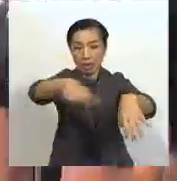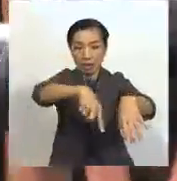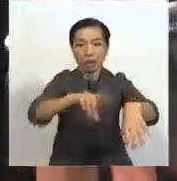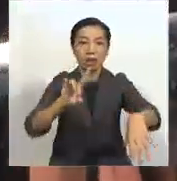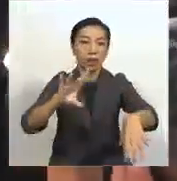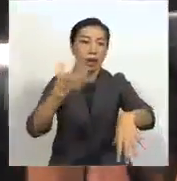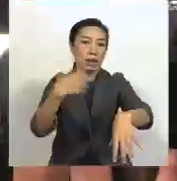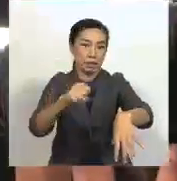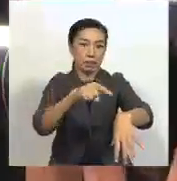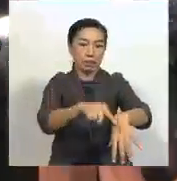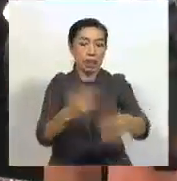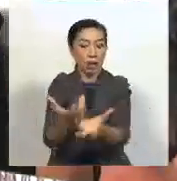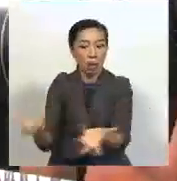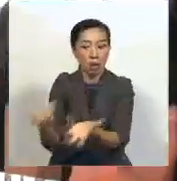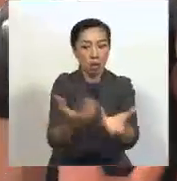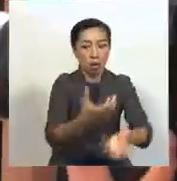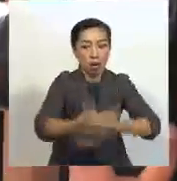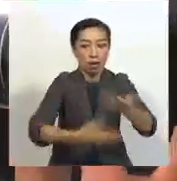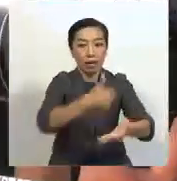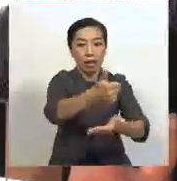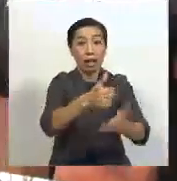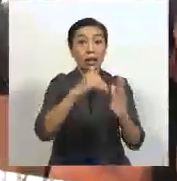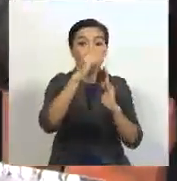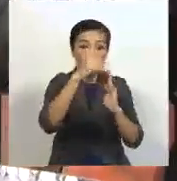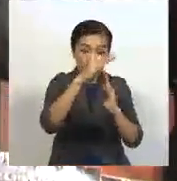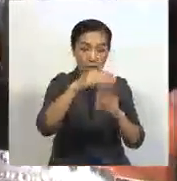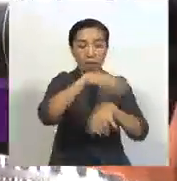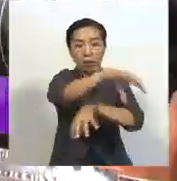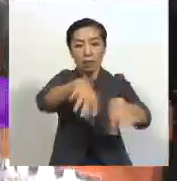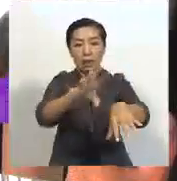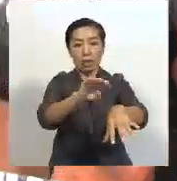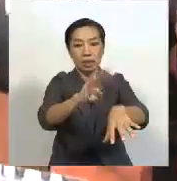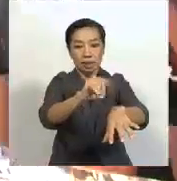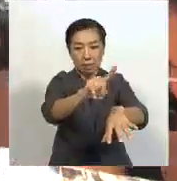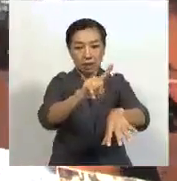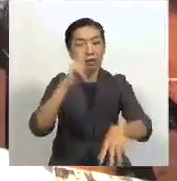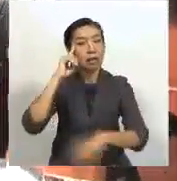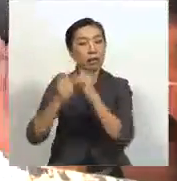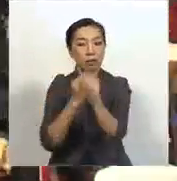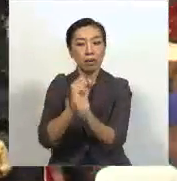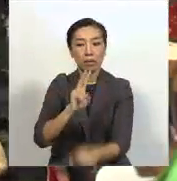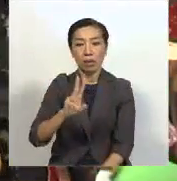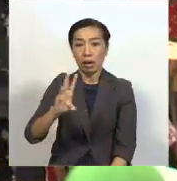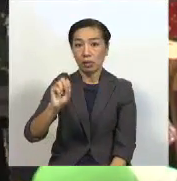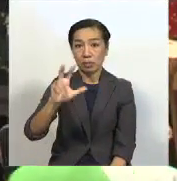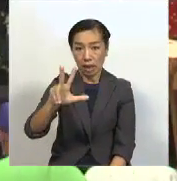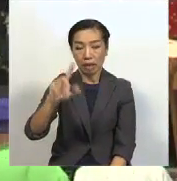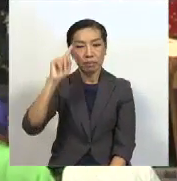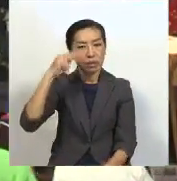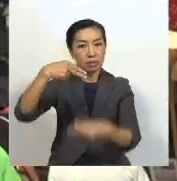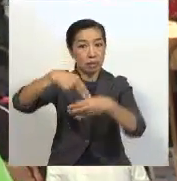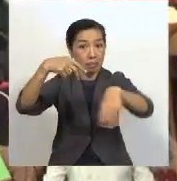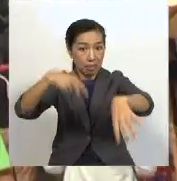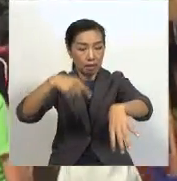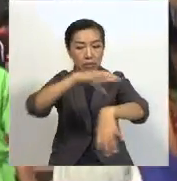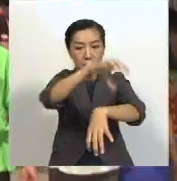นวน110แห่งด้วยกันเป็นสถานีบริการน้ำมันในภาคเหนือจำนวน41แห่งแล้วก็คาดว่าในปี2563จะมีสถ